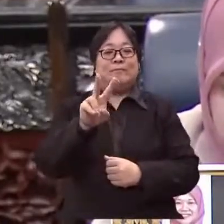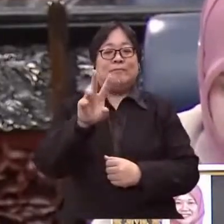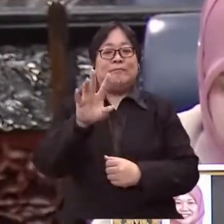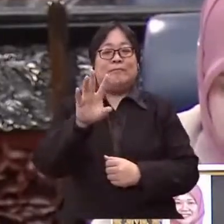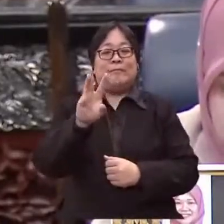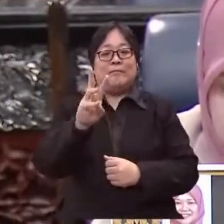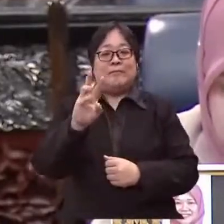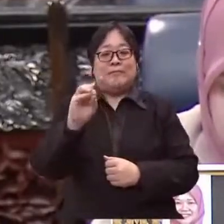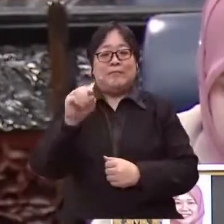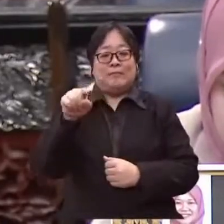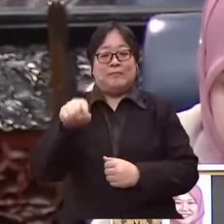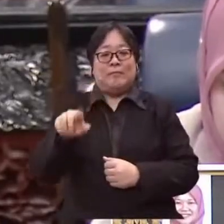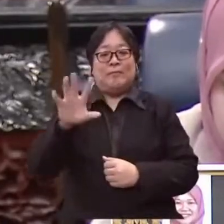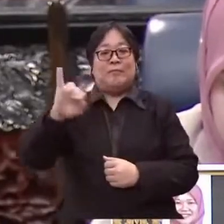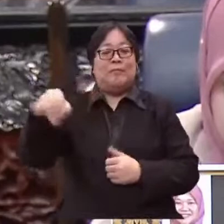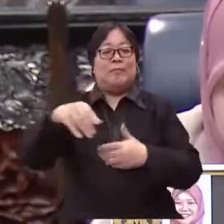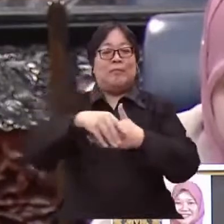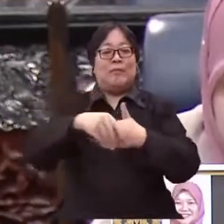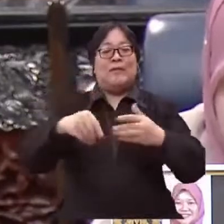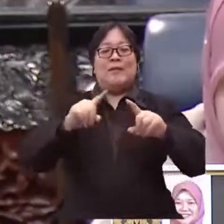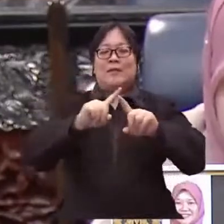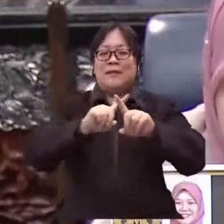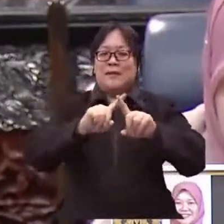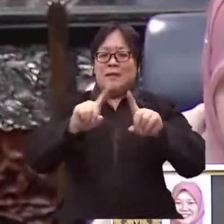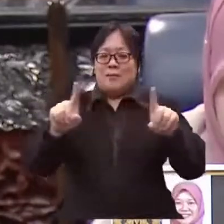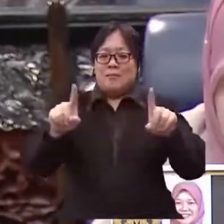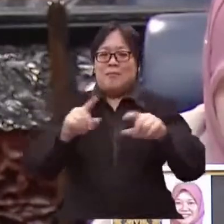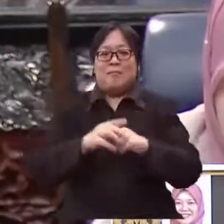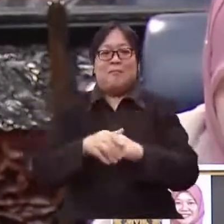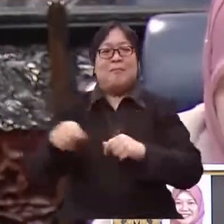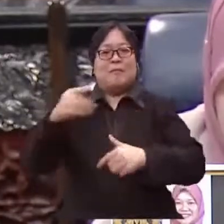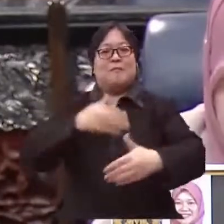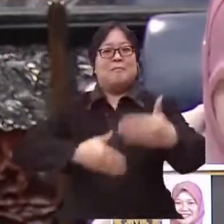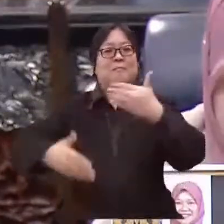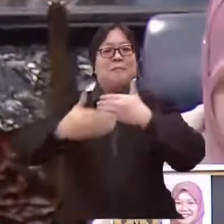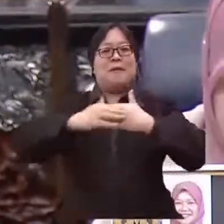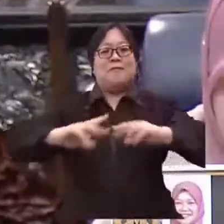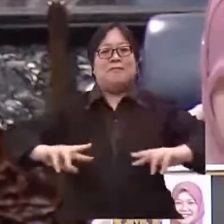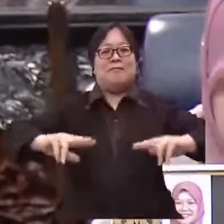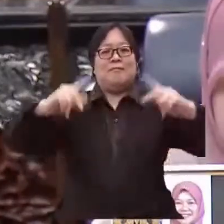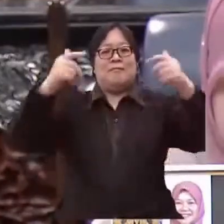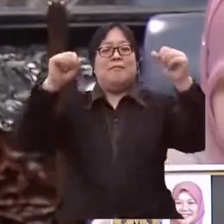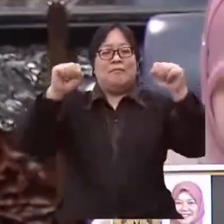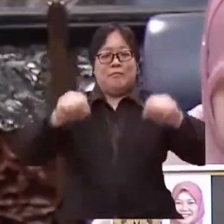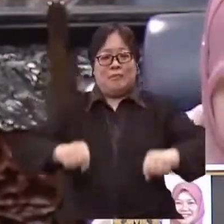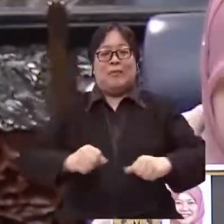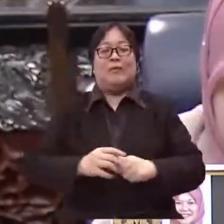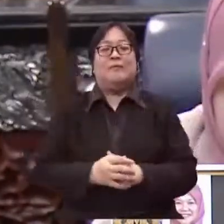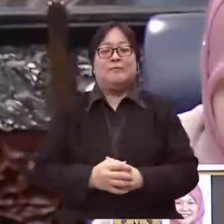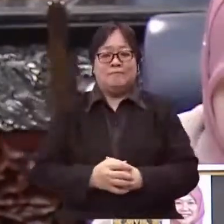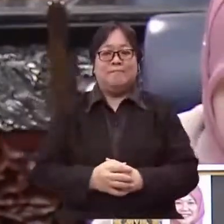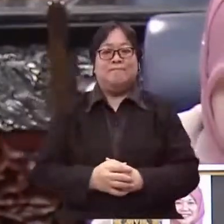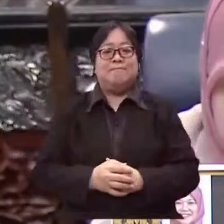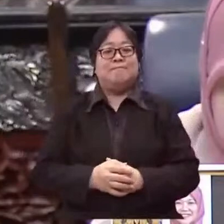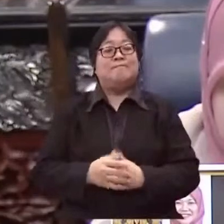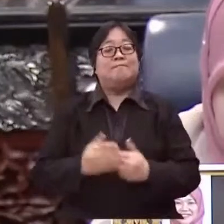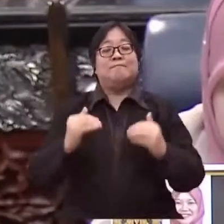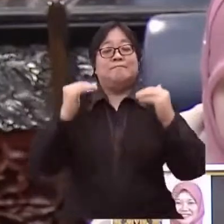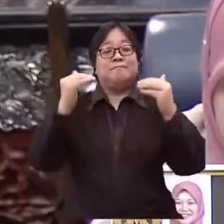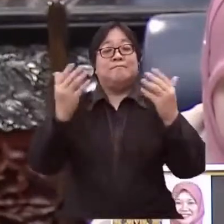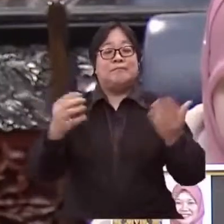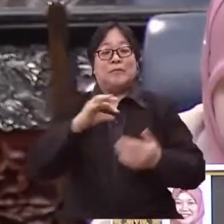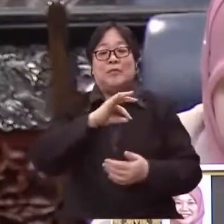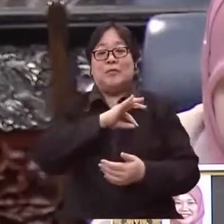5 juta Ringgit tapi dengan istri setahun Selepas itu dengan merecoutkan